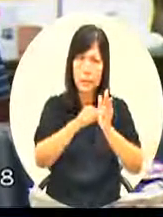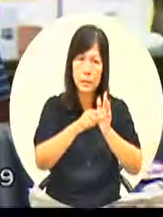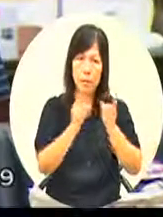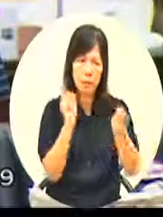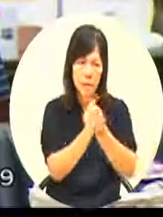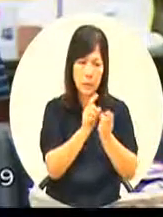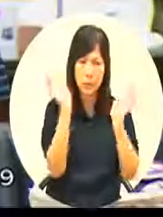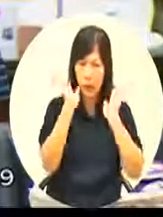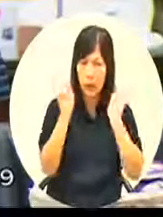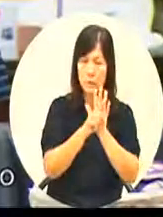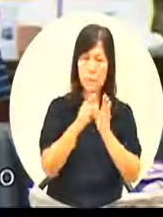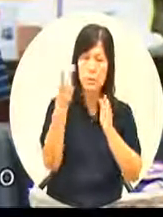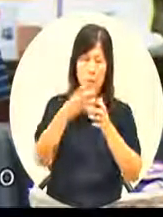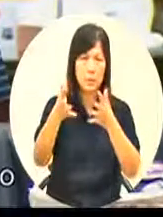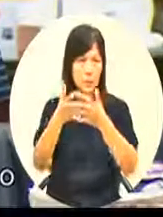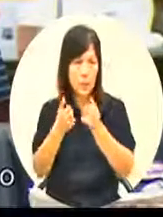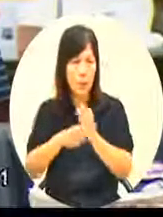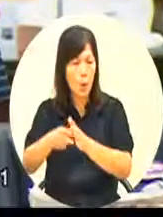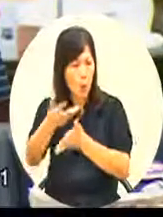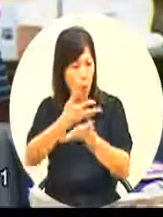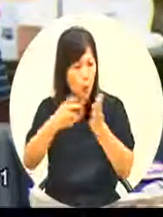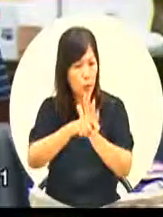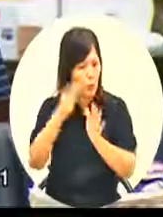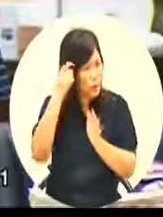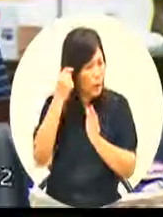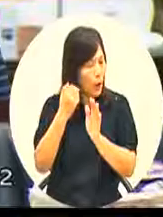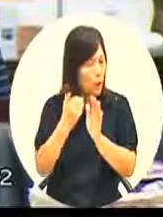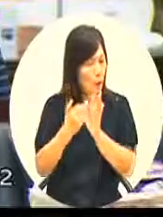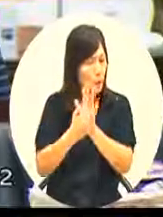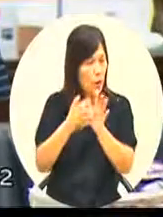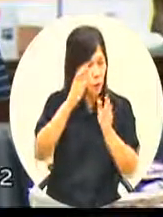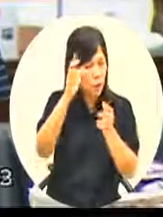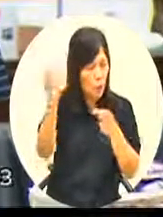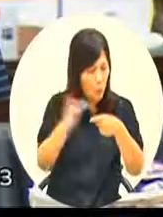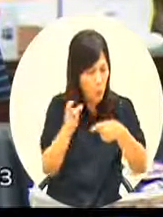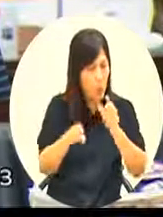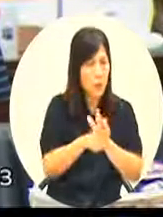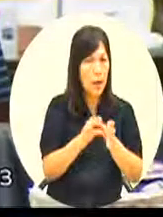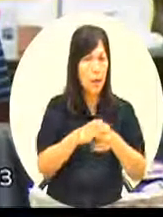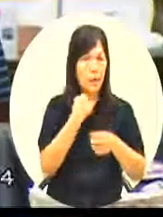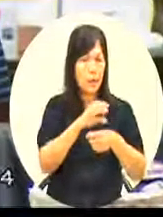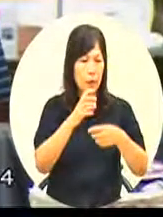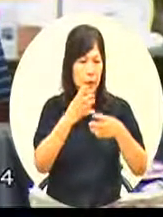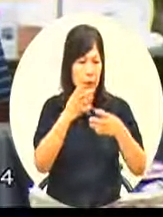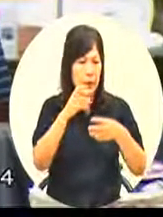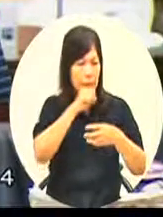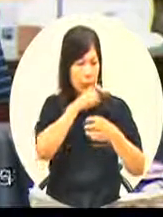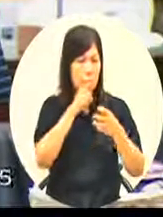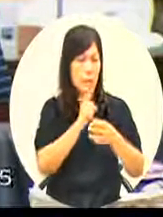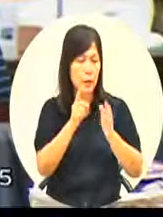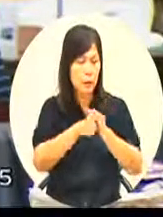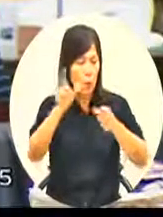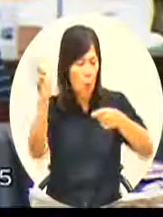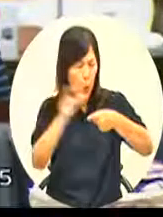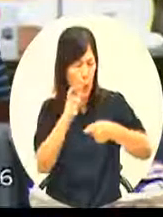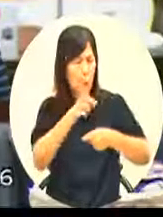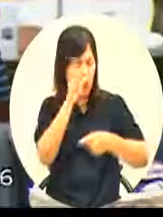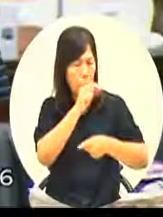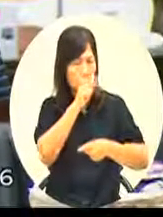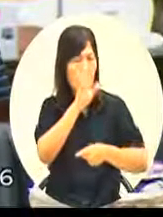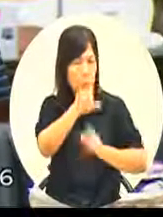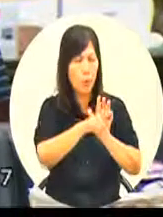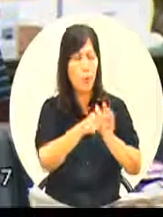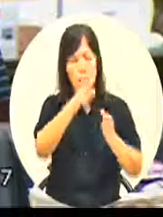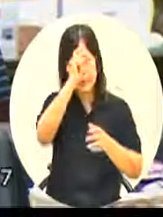朋友或学生去沟通一下防台的概念？因为台风对于台湾人来讲是一个宿命，好，那我们可以从教育做